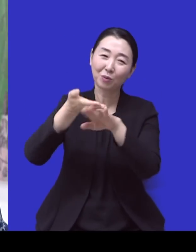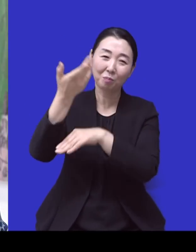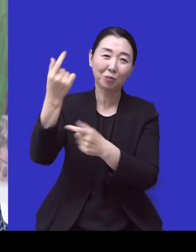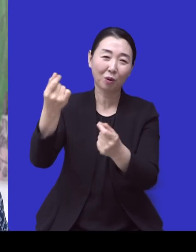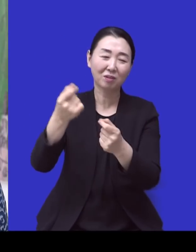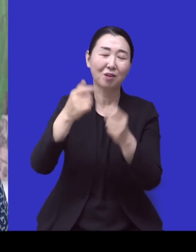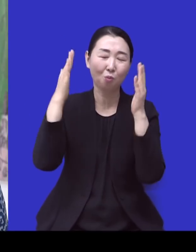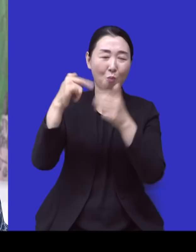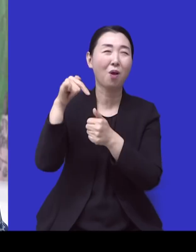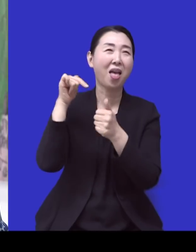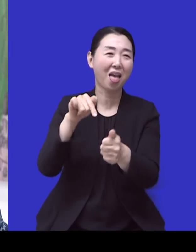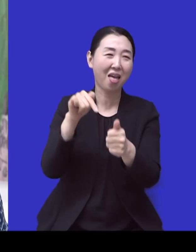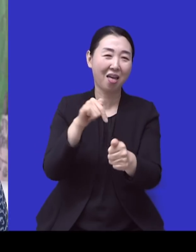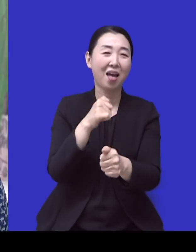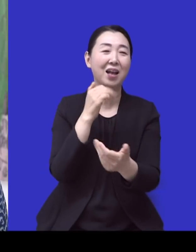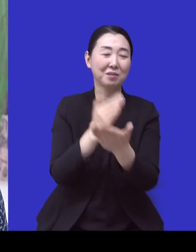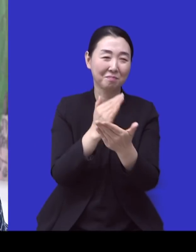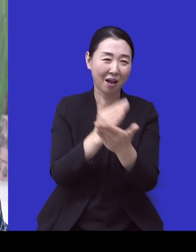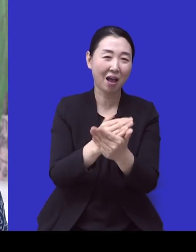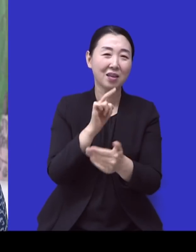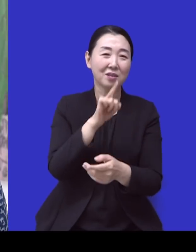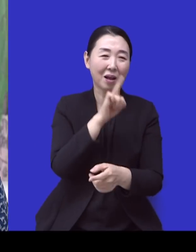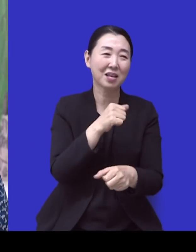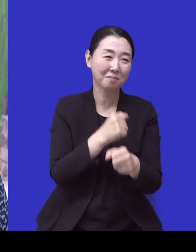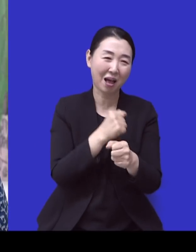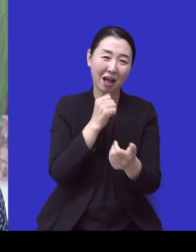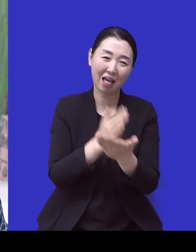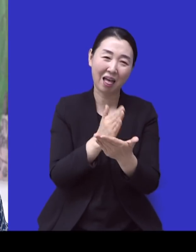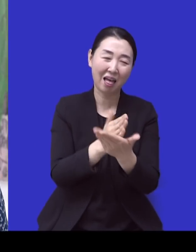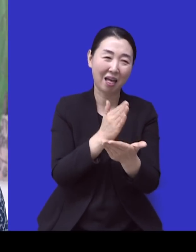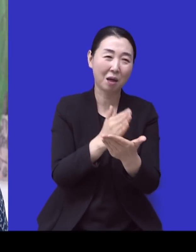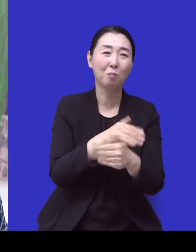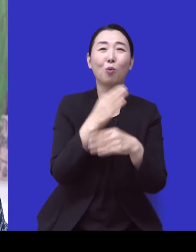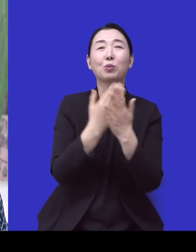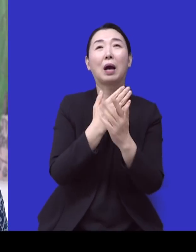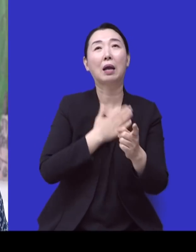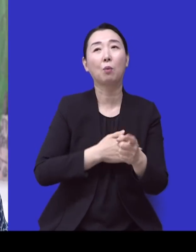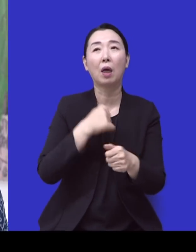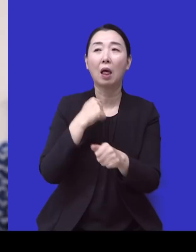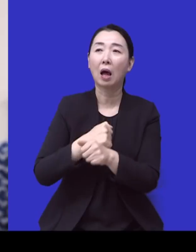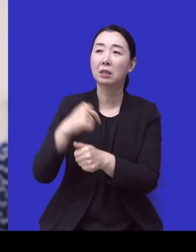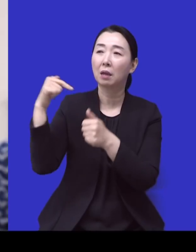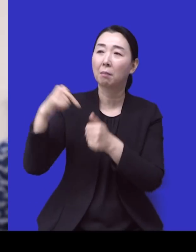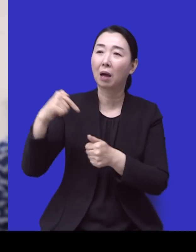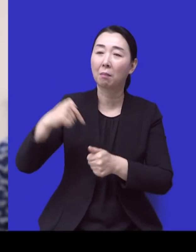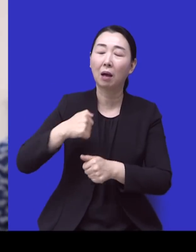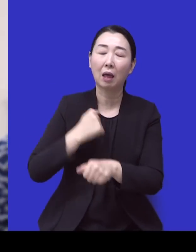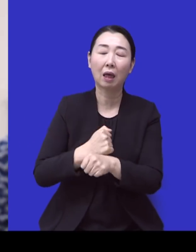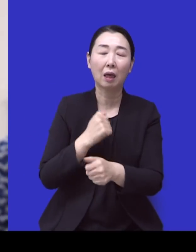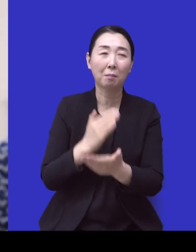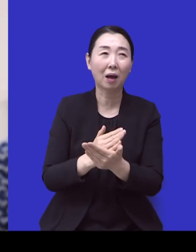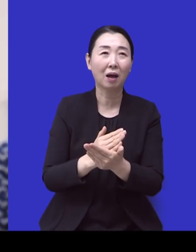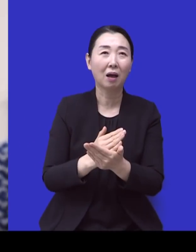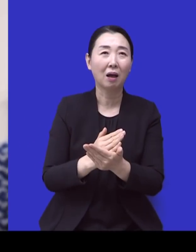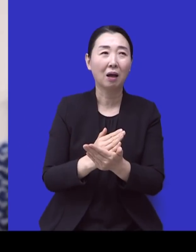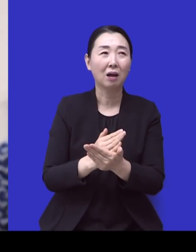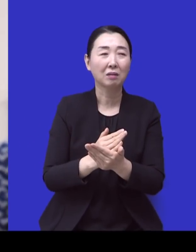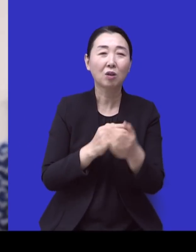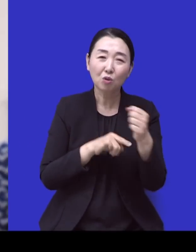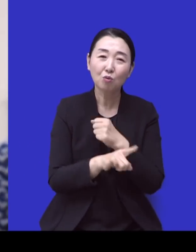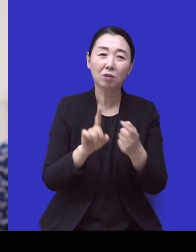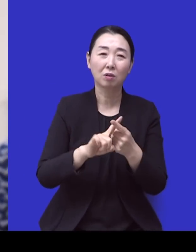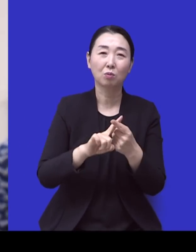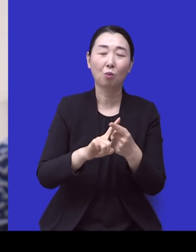뭐 공부하라라든가 그렇게 하지 마라, 뭐 이런 걸 하지 마라 다 알고 있는데 왜 하지 말아야 되는지, 또 했을 때는